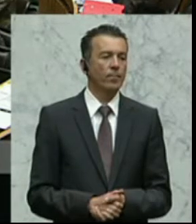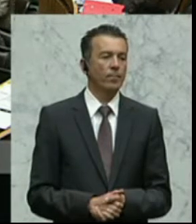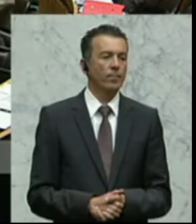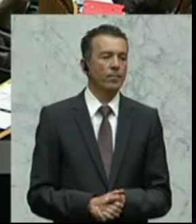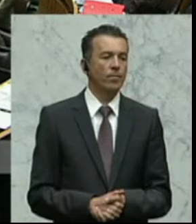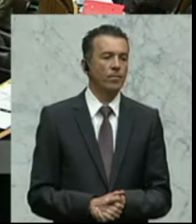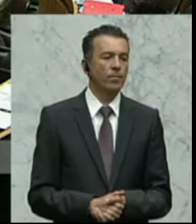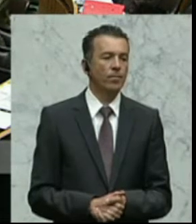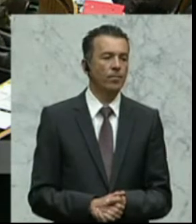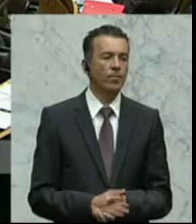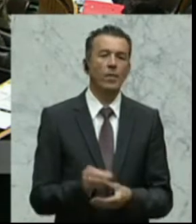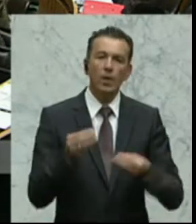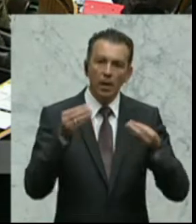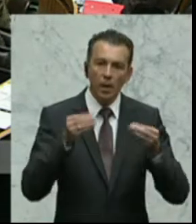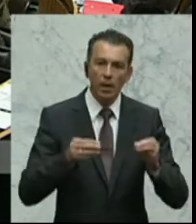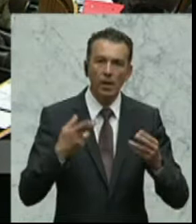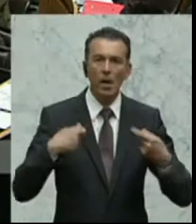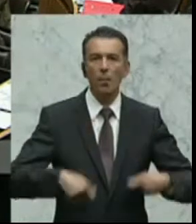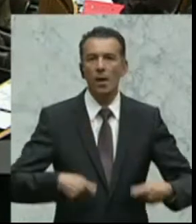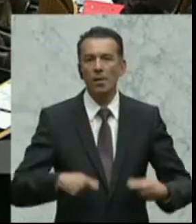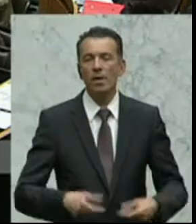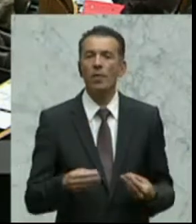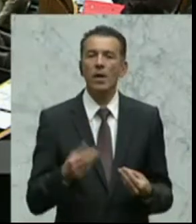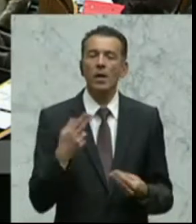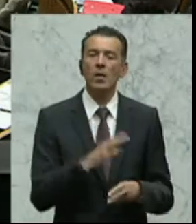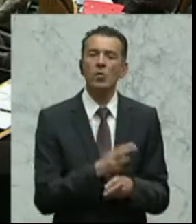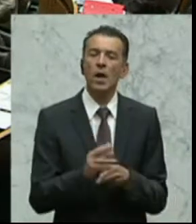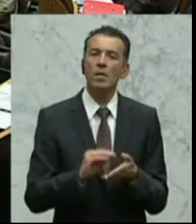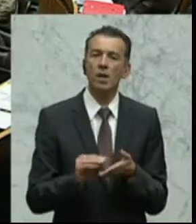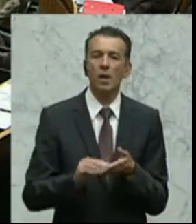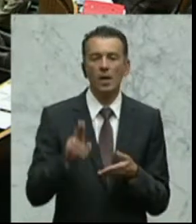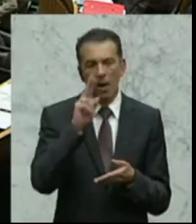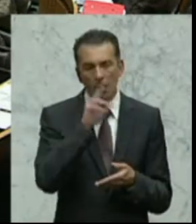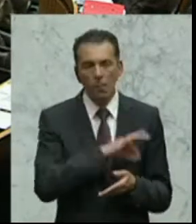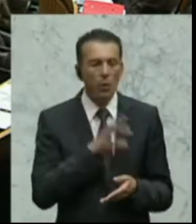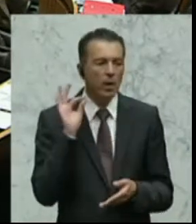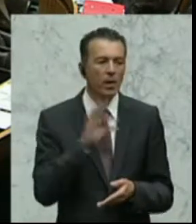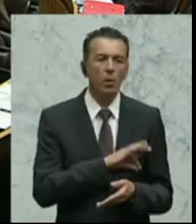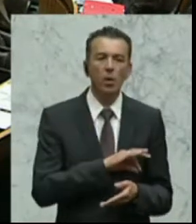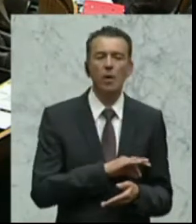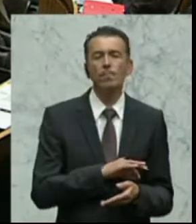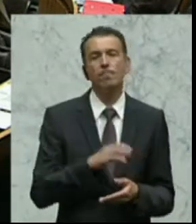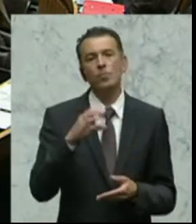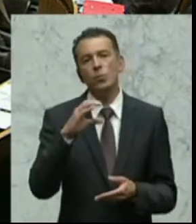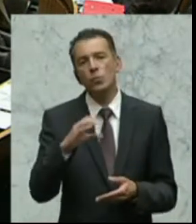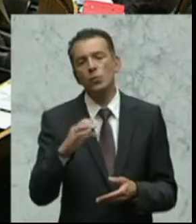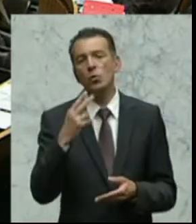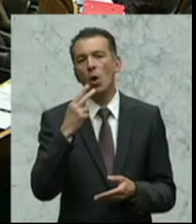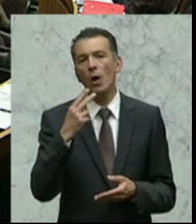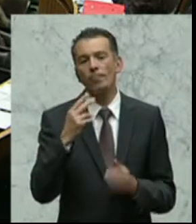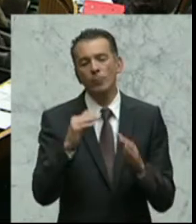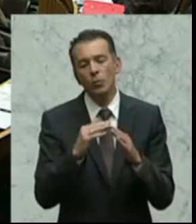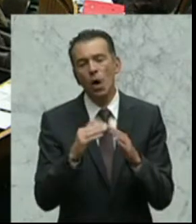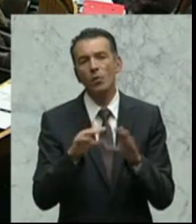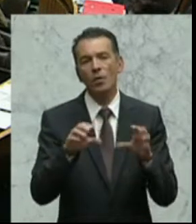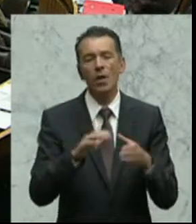beispielsweise im Pensionsbereich, ansehen, fordert er. Rufen Ertelschweiger, Team Stronach ist schon am Wort. Vor den Fernsehapparaten. Ich weiß